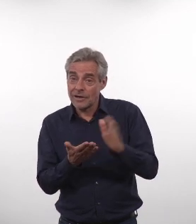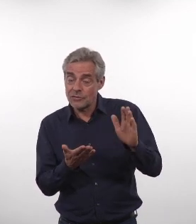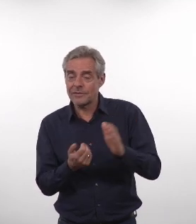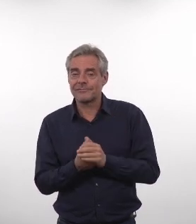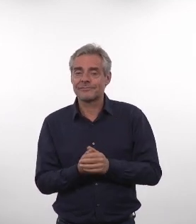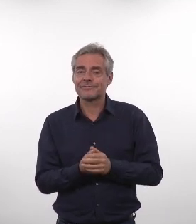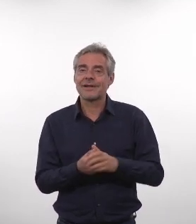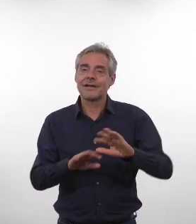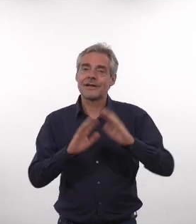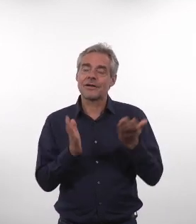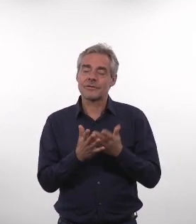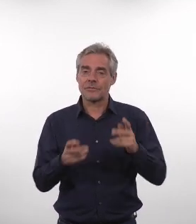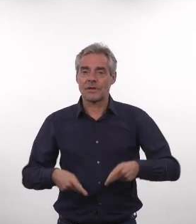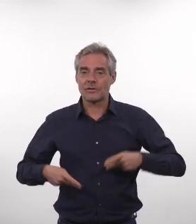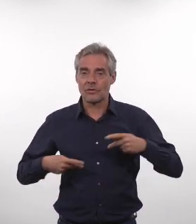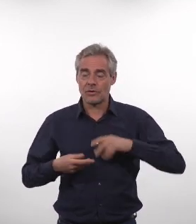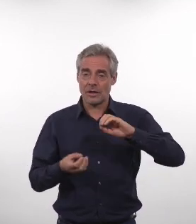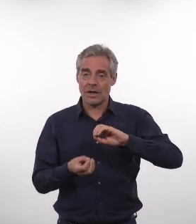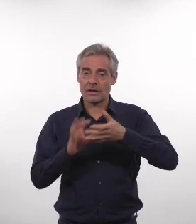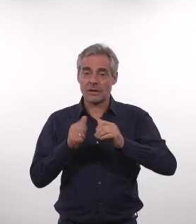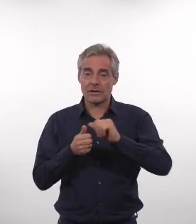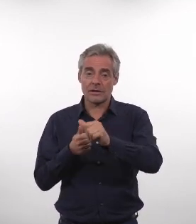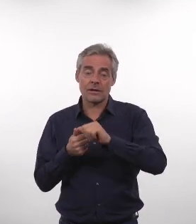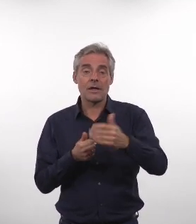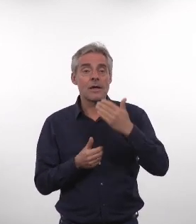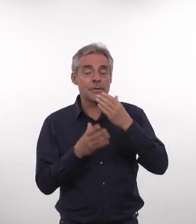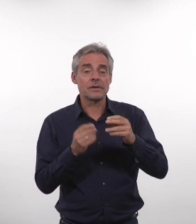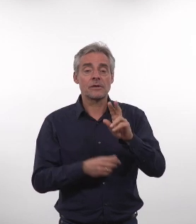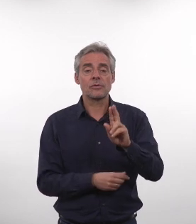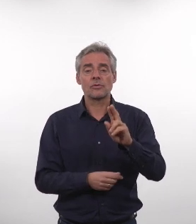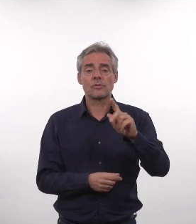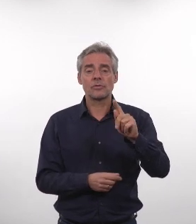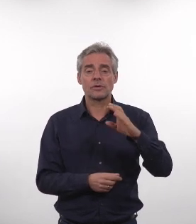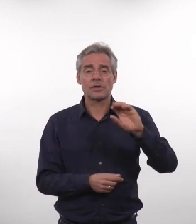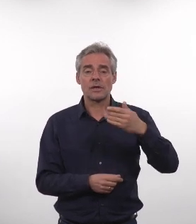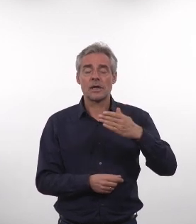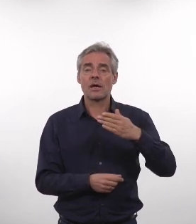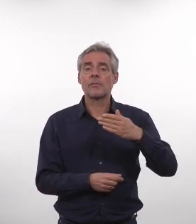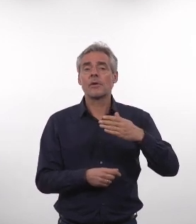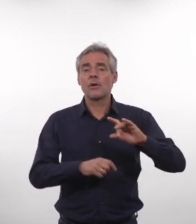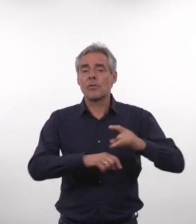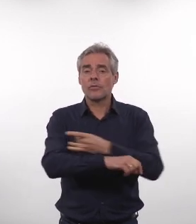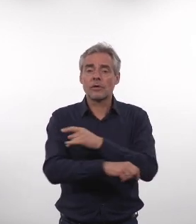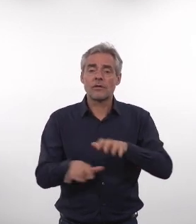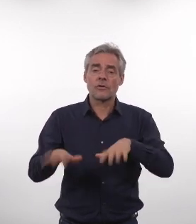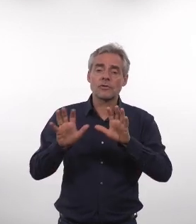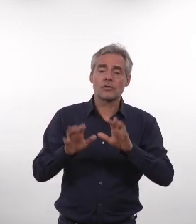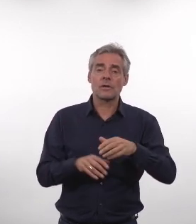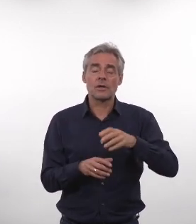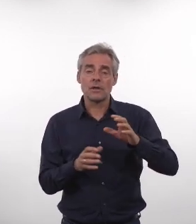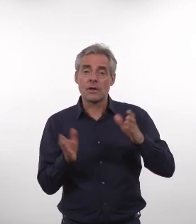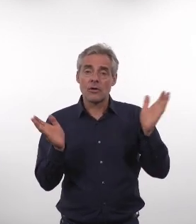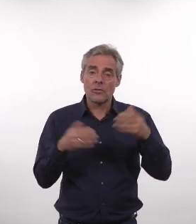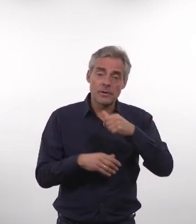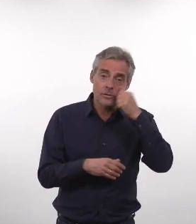et ces webinaires, évidemment. Merci aussi à l'UGCAM Bourgogne-Franche-Comté et le CHU de Dijon qui nous avaient proposé